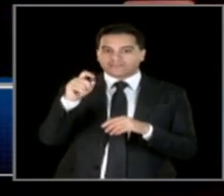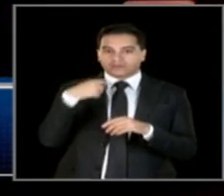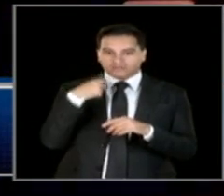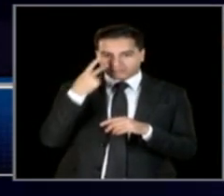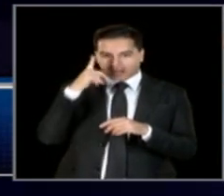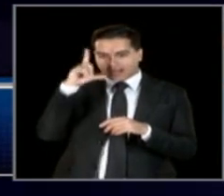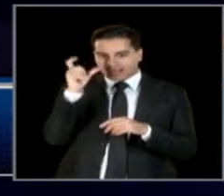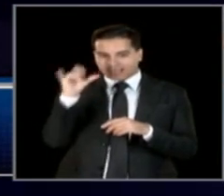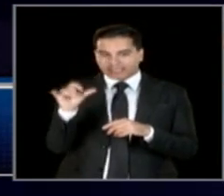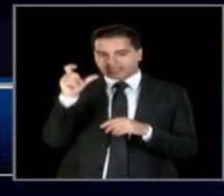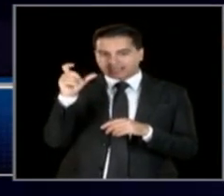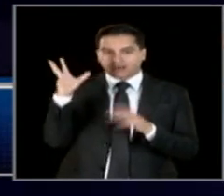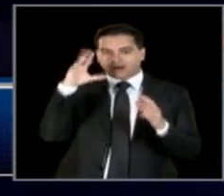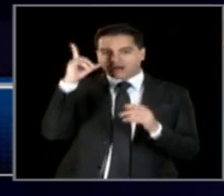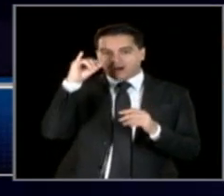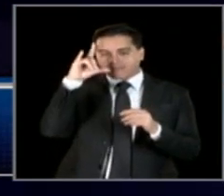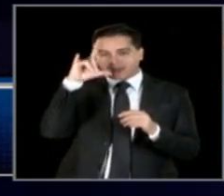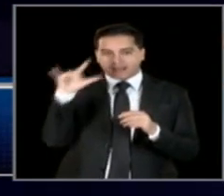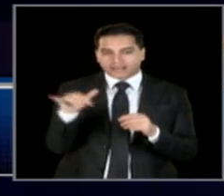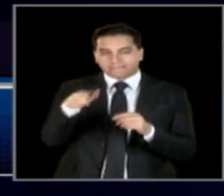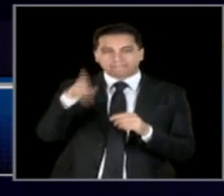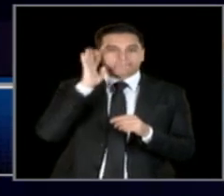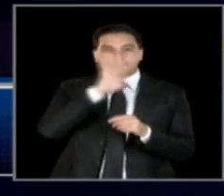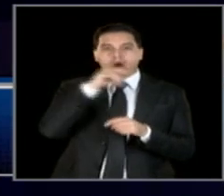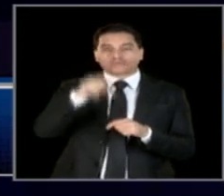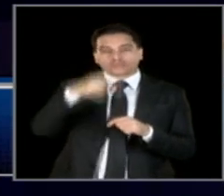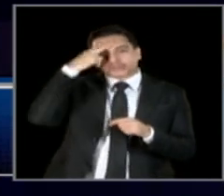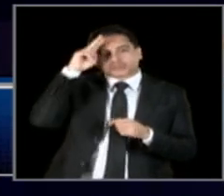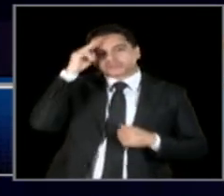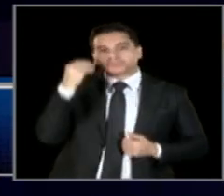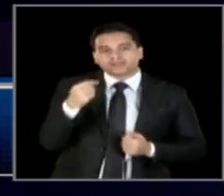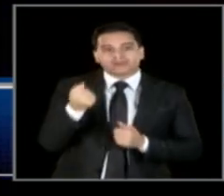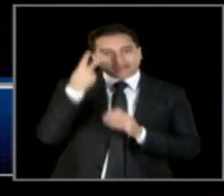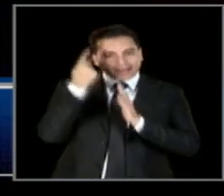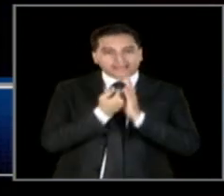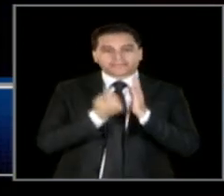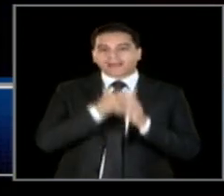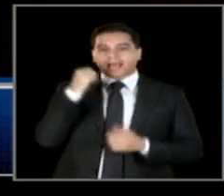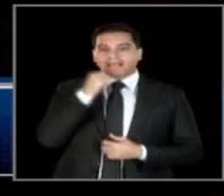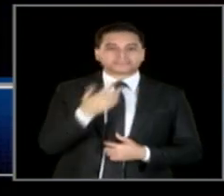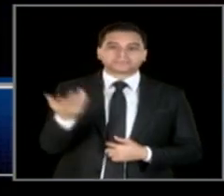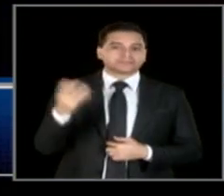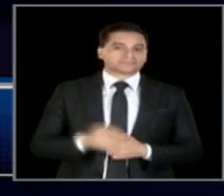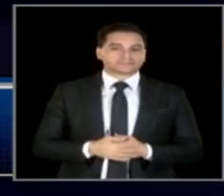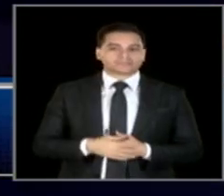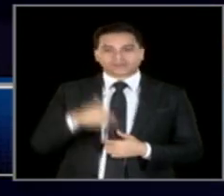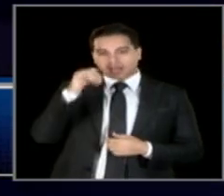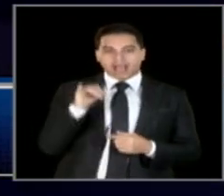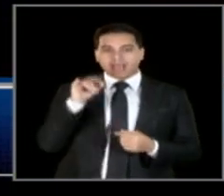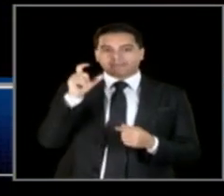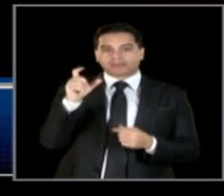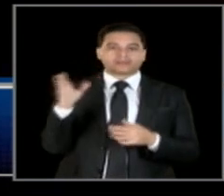الرملي. مين دلوقتي مشهور جدا في كتابة الأغاني؟ أيمن بهجت